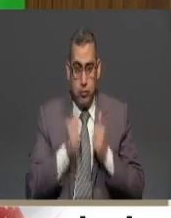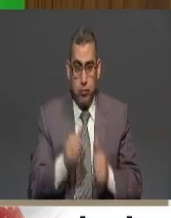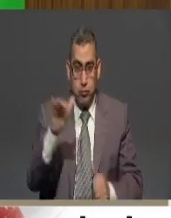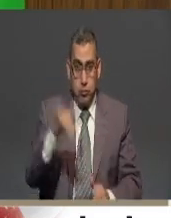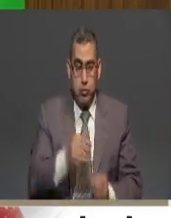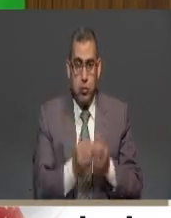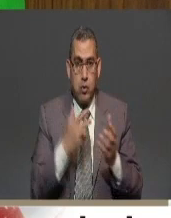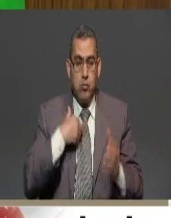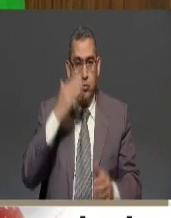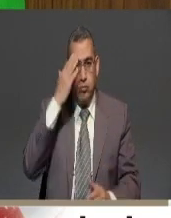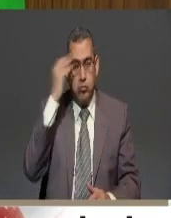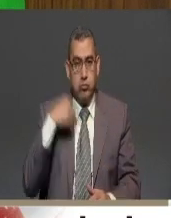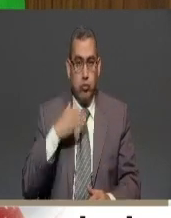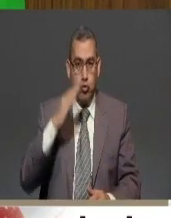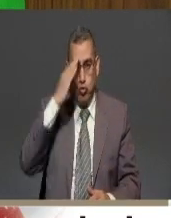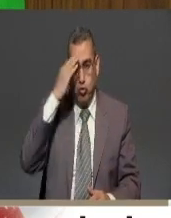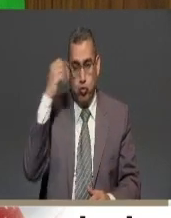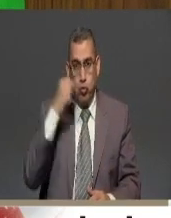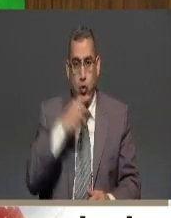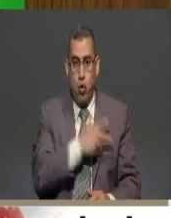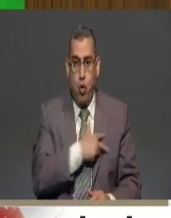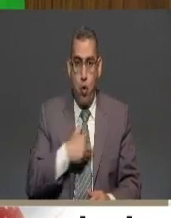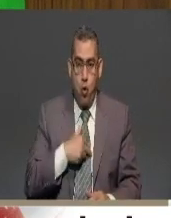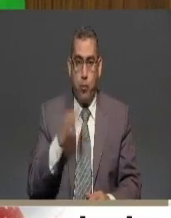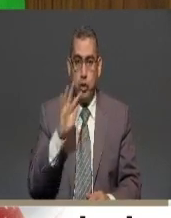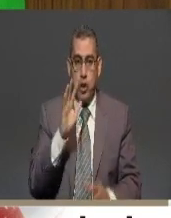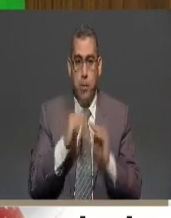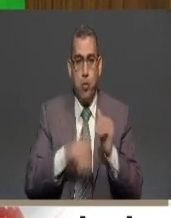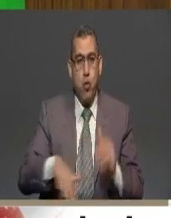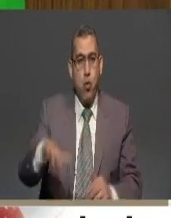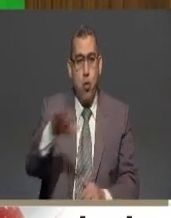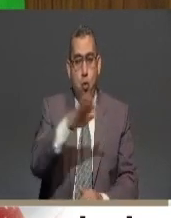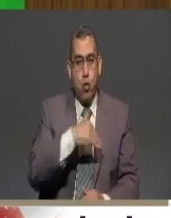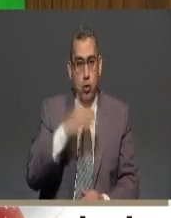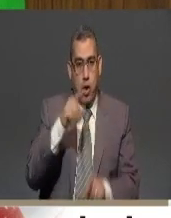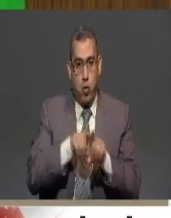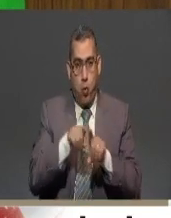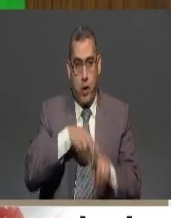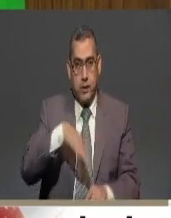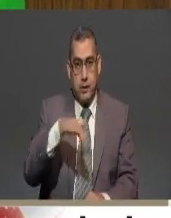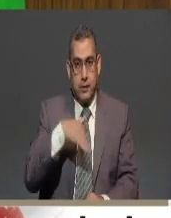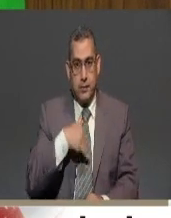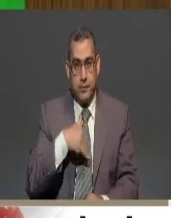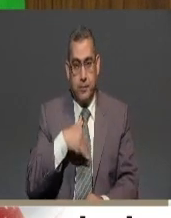لفخامته وحكومته والشعب المصري الشقيق